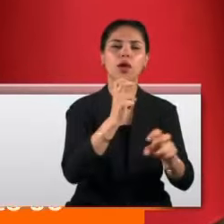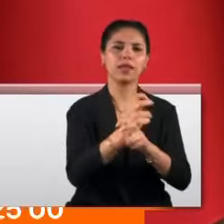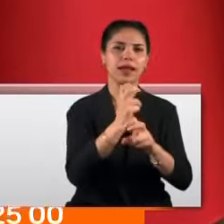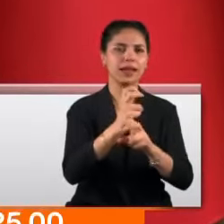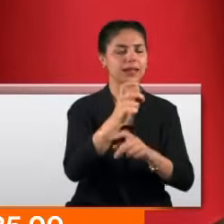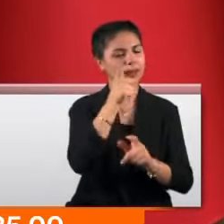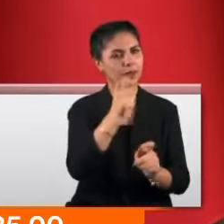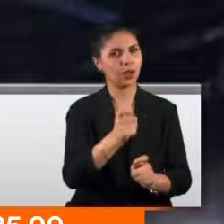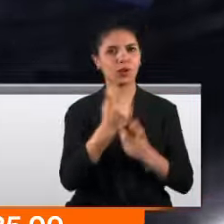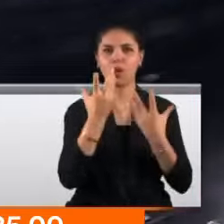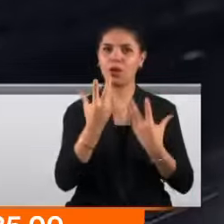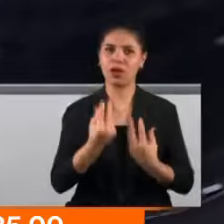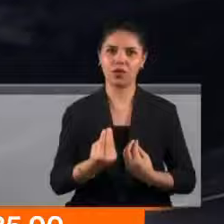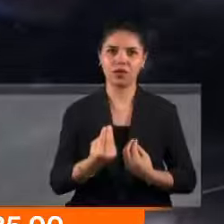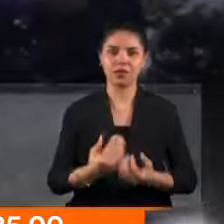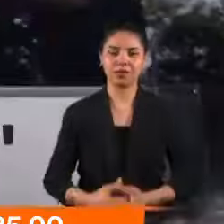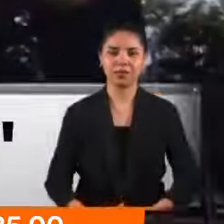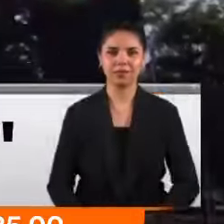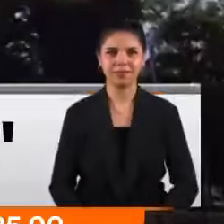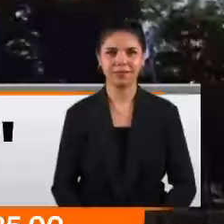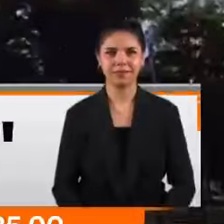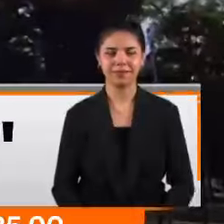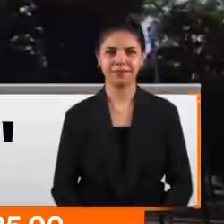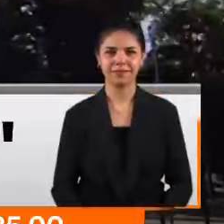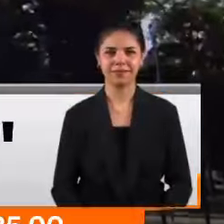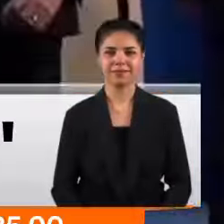dikkat çekeceğiz.